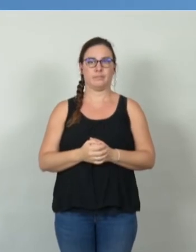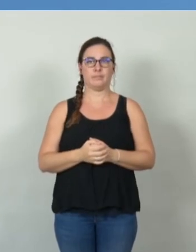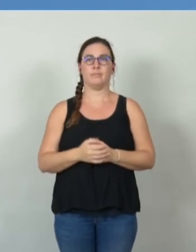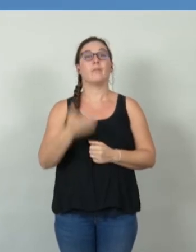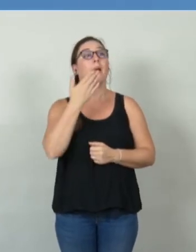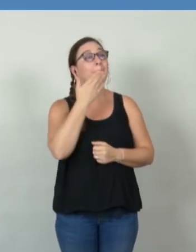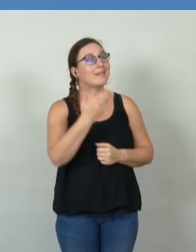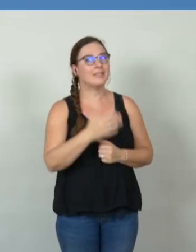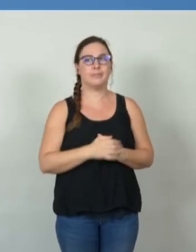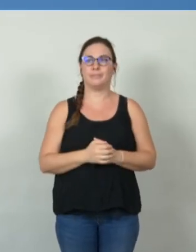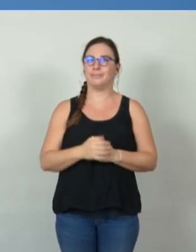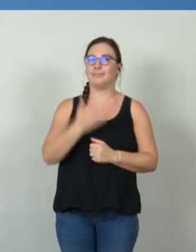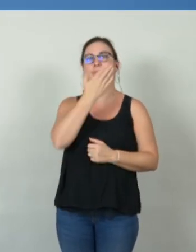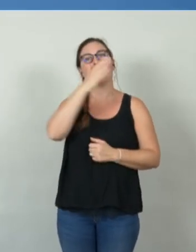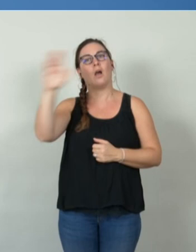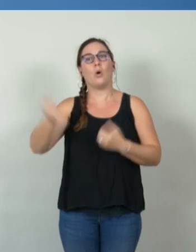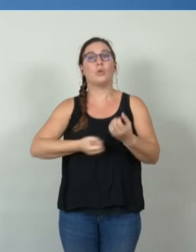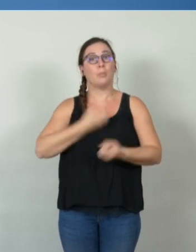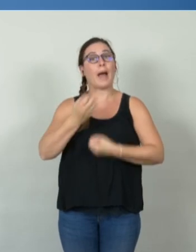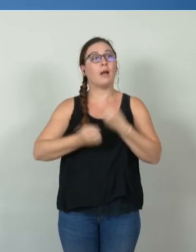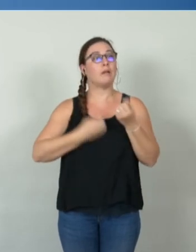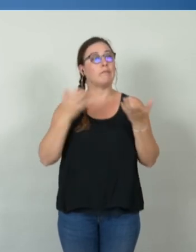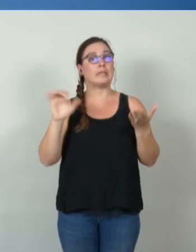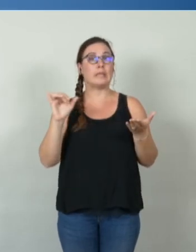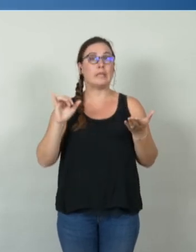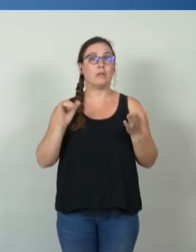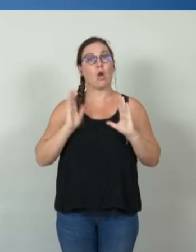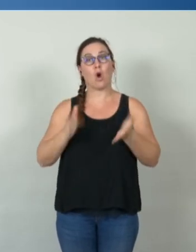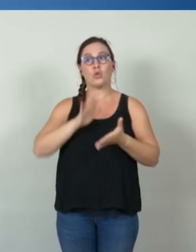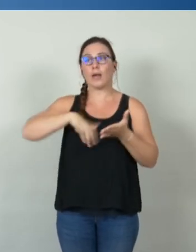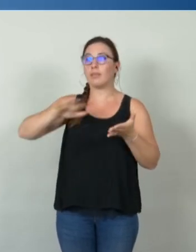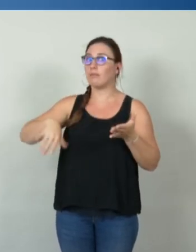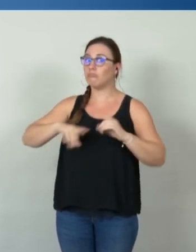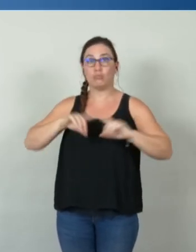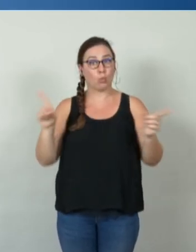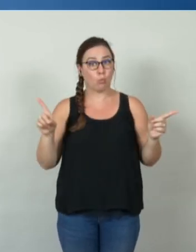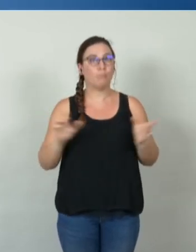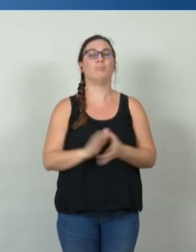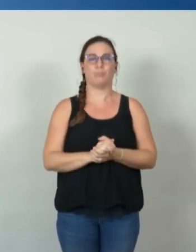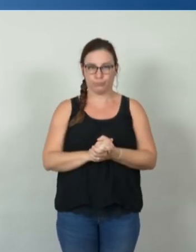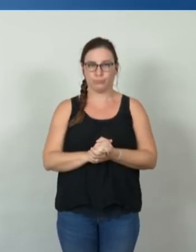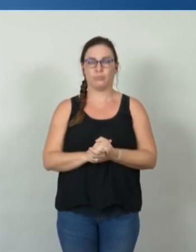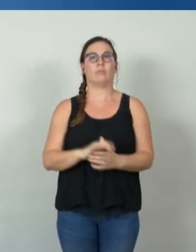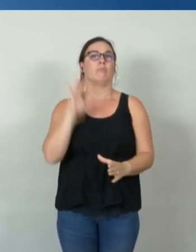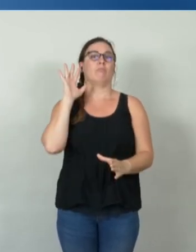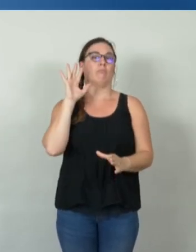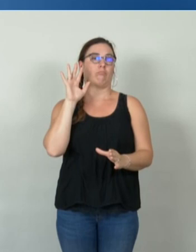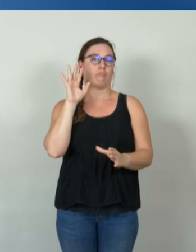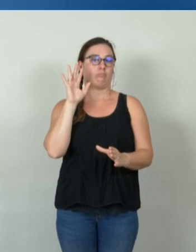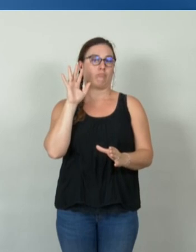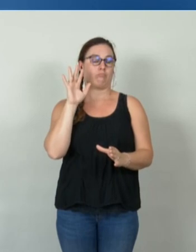merci y a-t-il d'autres prises de parole sur ce rendu acte non je vais donc